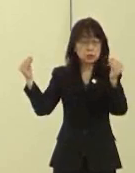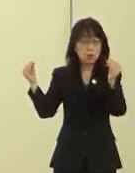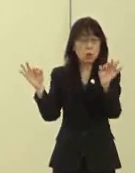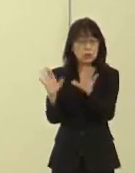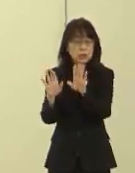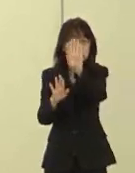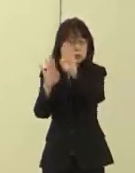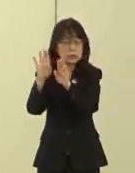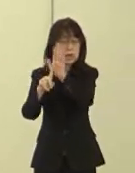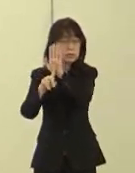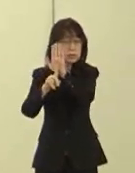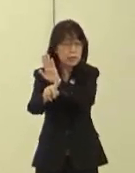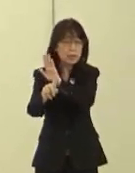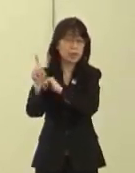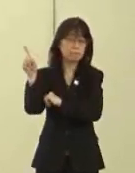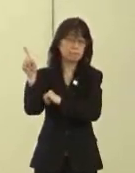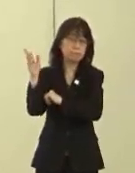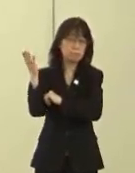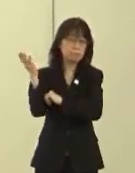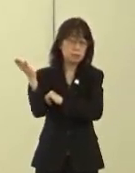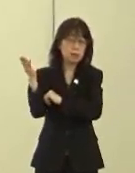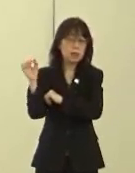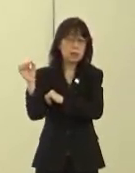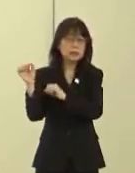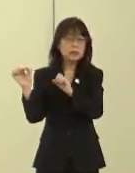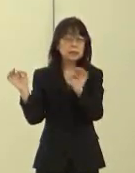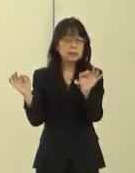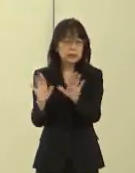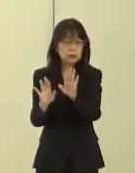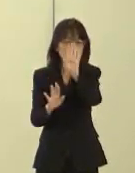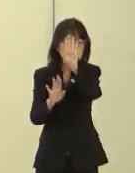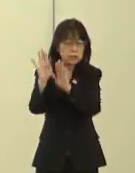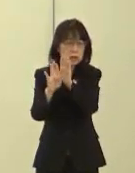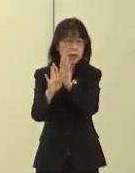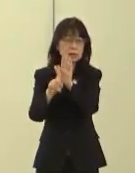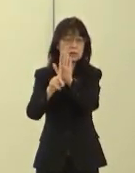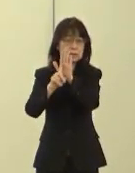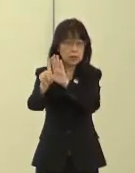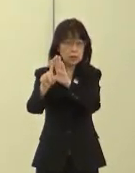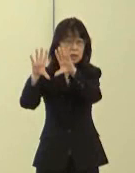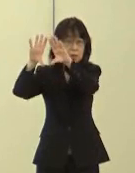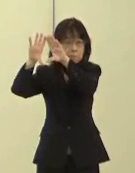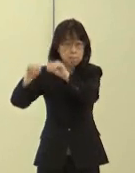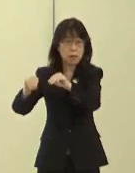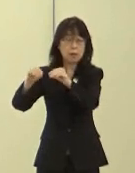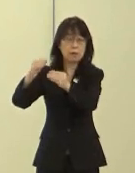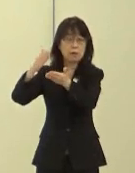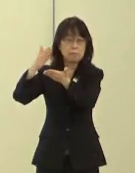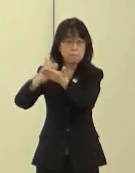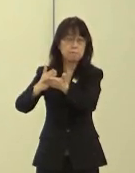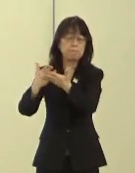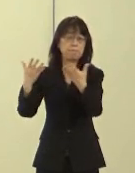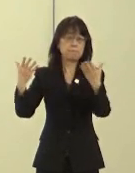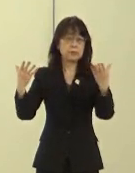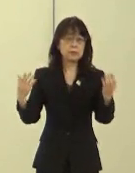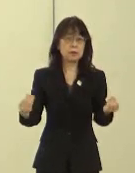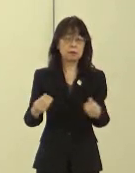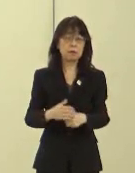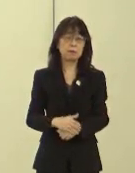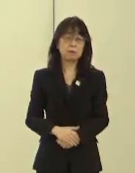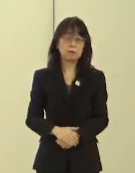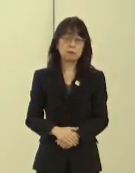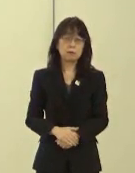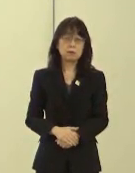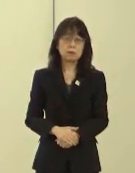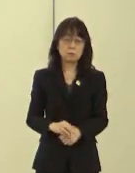は、緊急事態という状況は宣言が解除されたというわけでありますけれども、これはこ